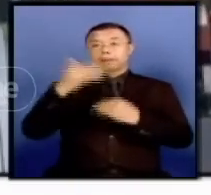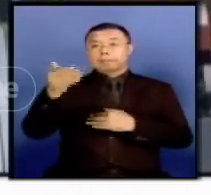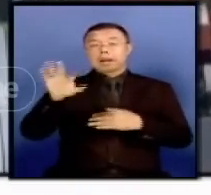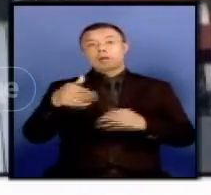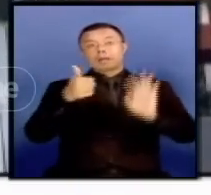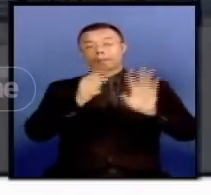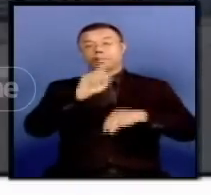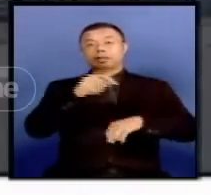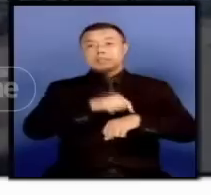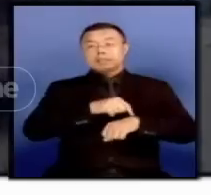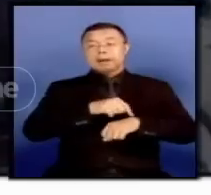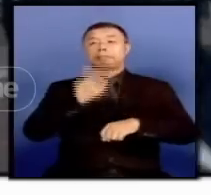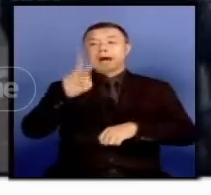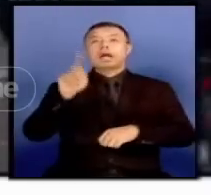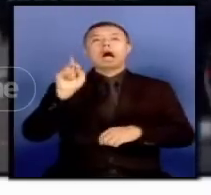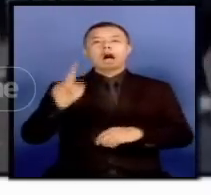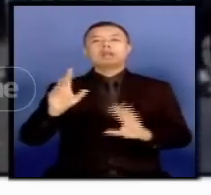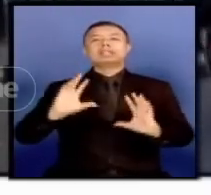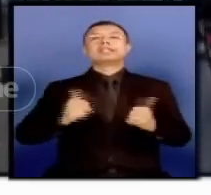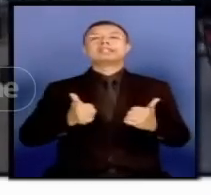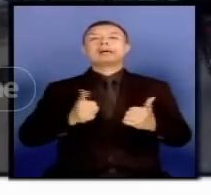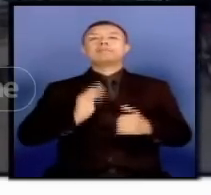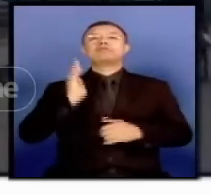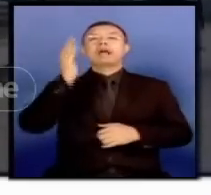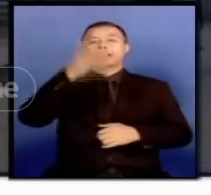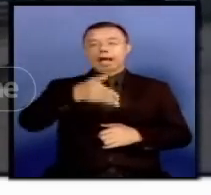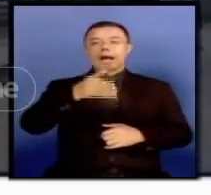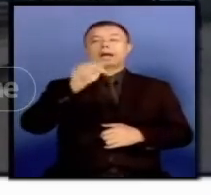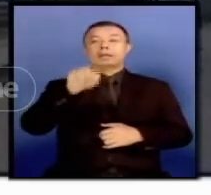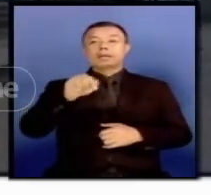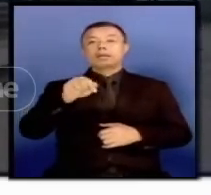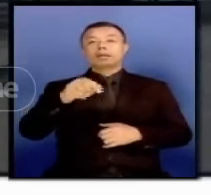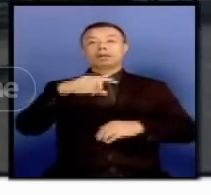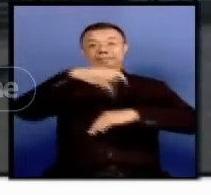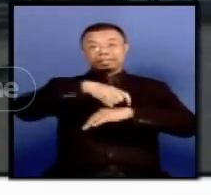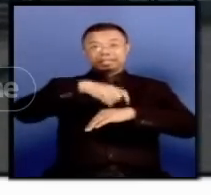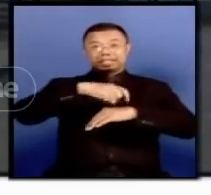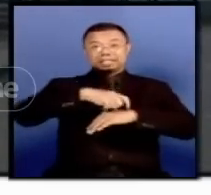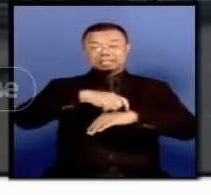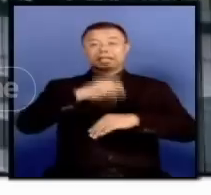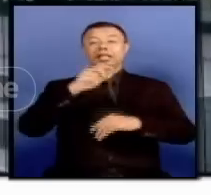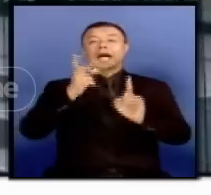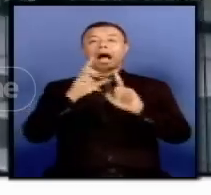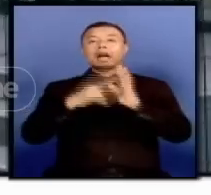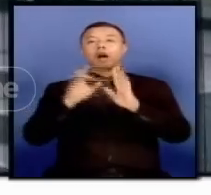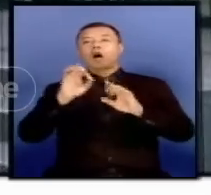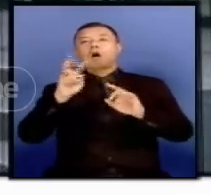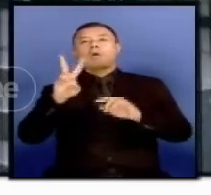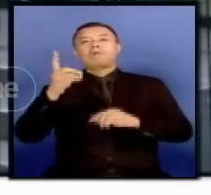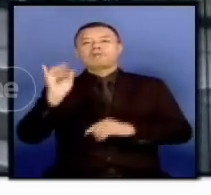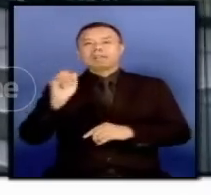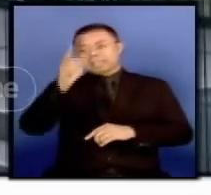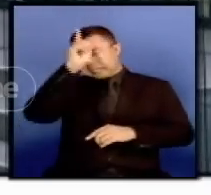lagi, kita sudah harus bersiap-siap untuk menuju masjid-masjid yang ada di Hannover untuk